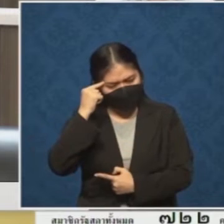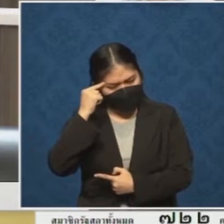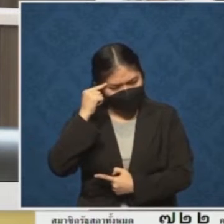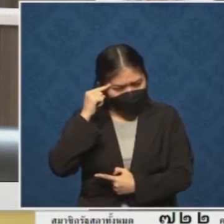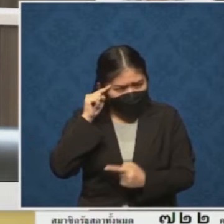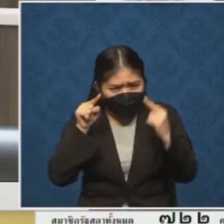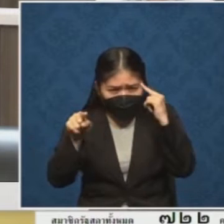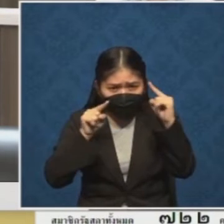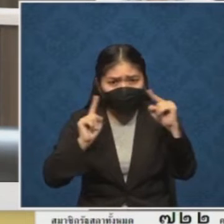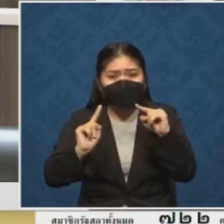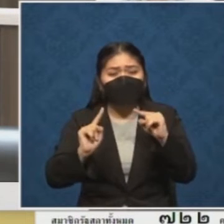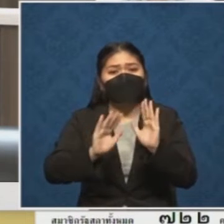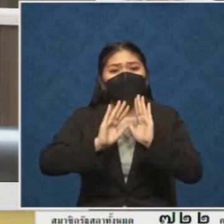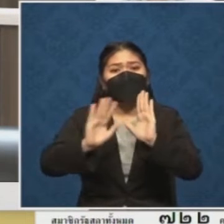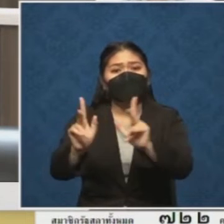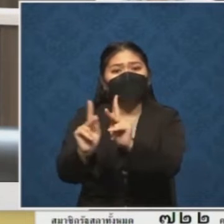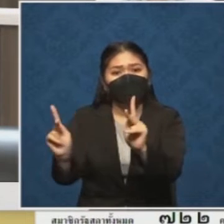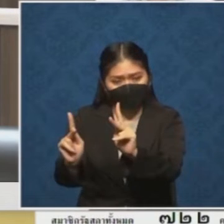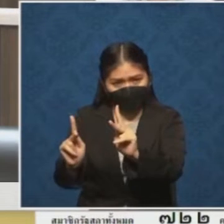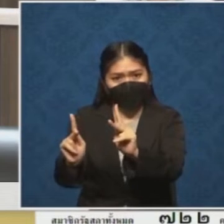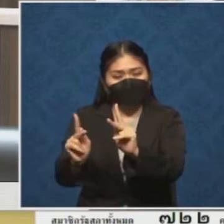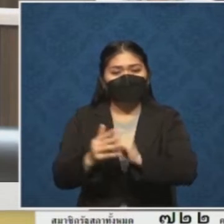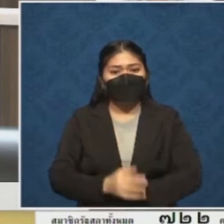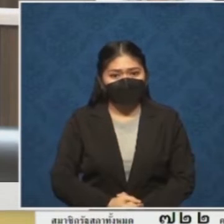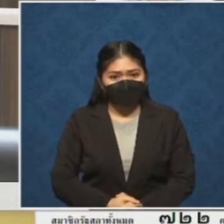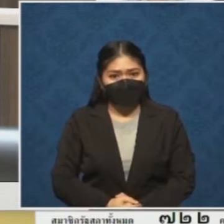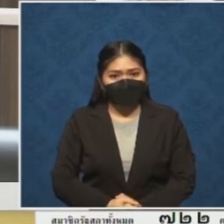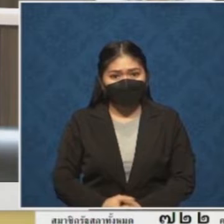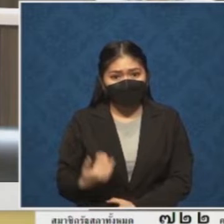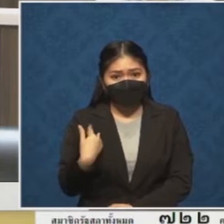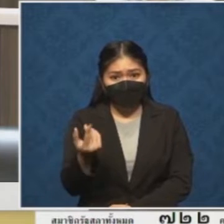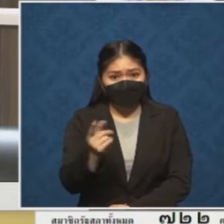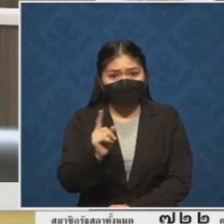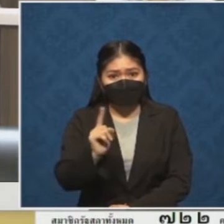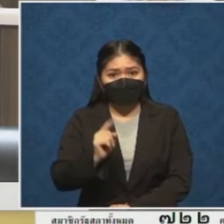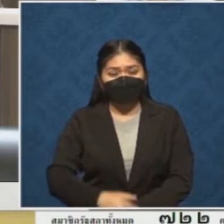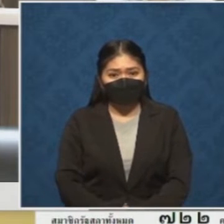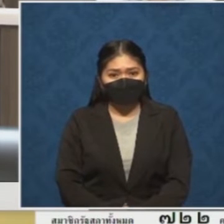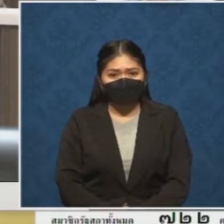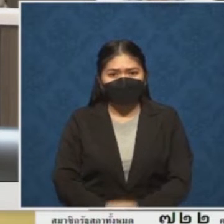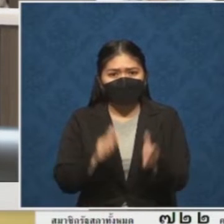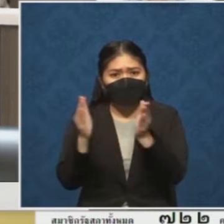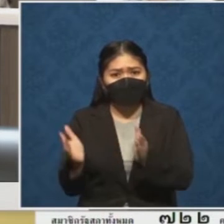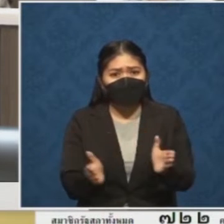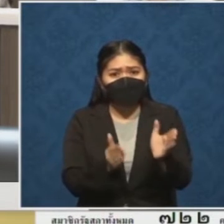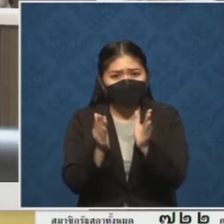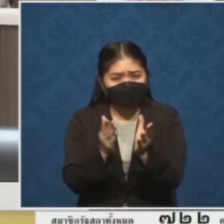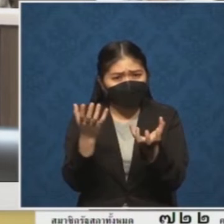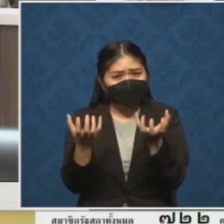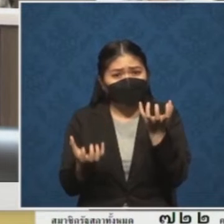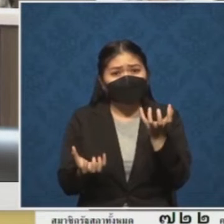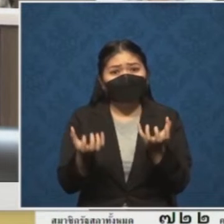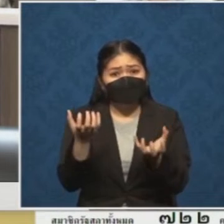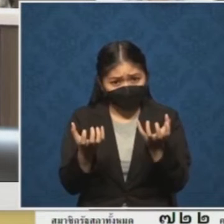ไปยังกรรมาธิการที่จะได้มีการตั้งขึ้นว่ากระบวนการยุติธรรมตามคำนิยาม